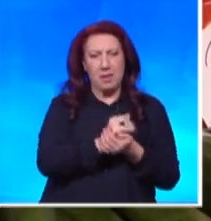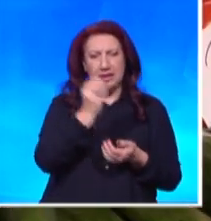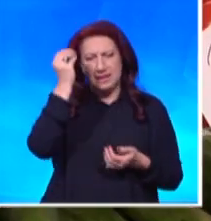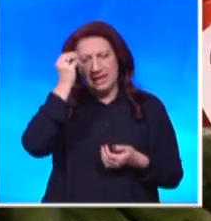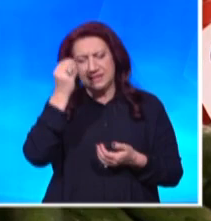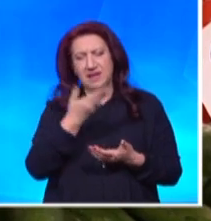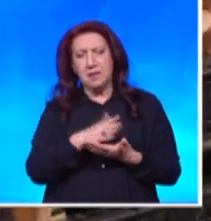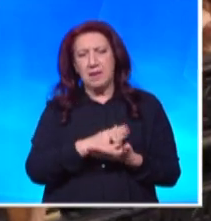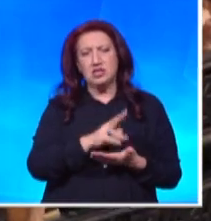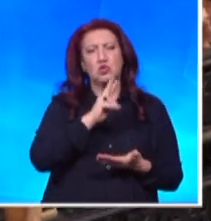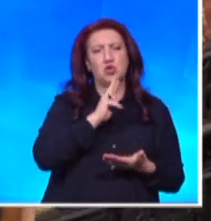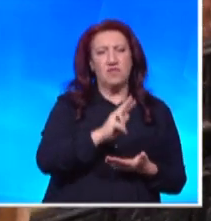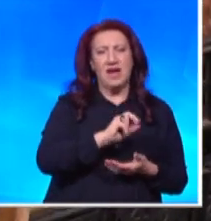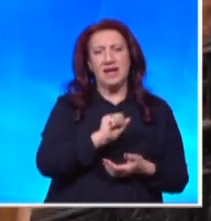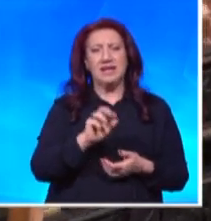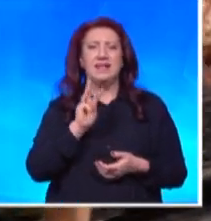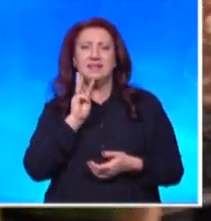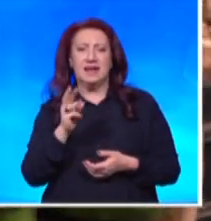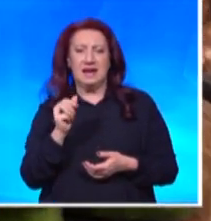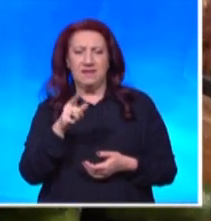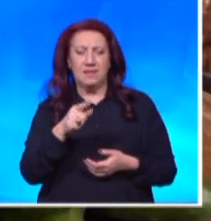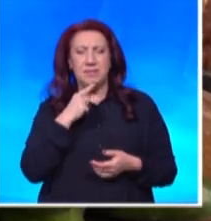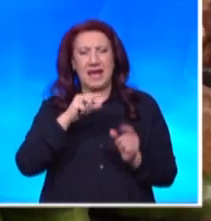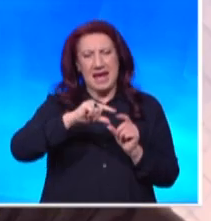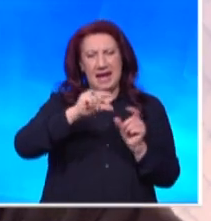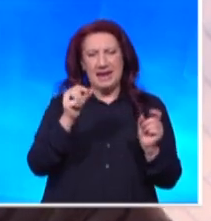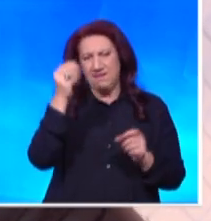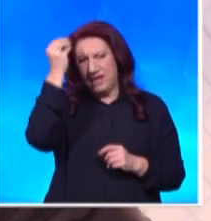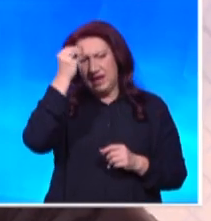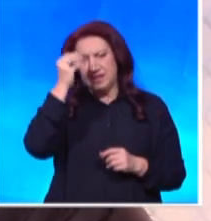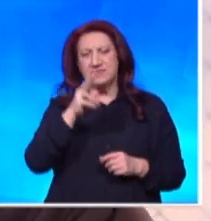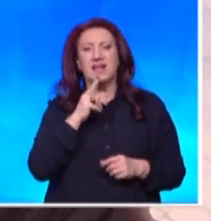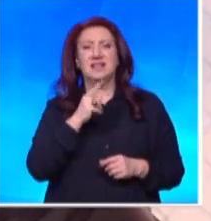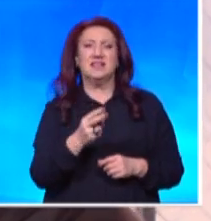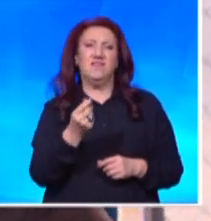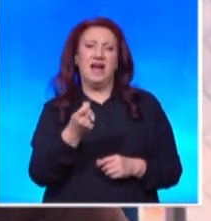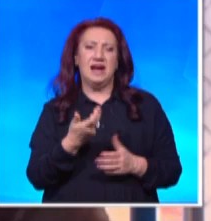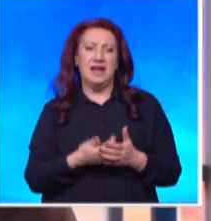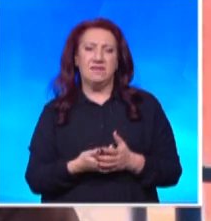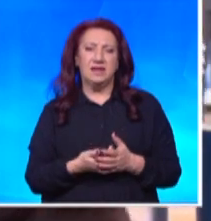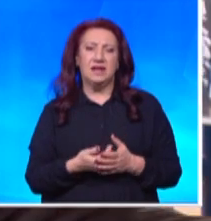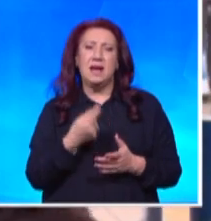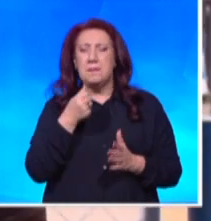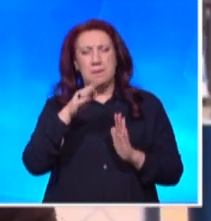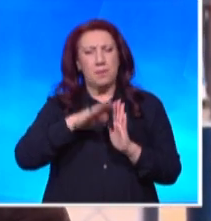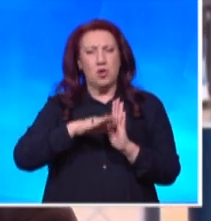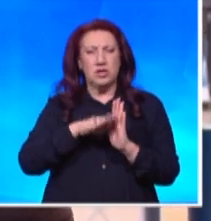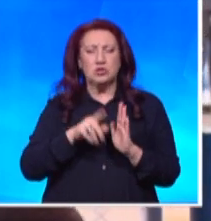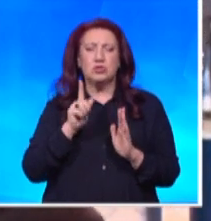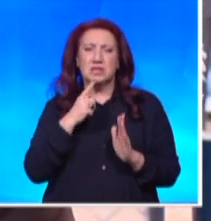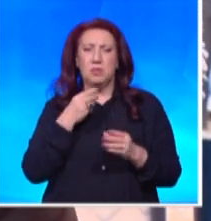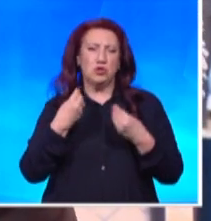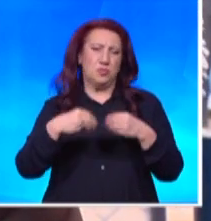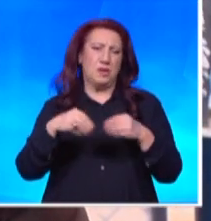лева ги пускат. И малко са по-кривички такива, но е качествено. По-ниска наценка ги пускаме, за да може да си вземем някой,